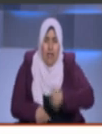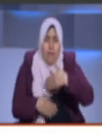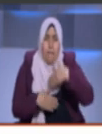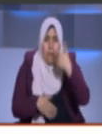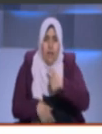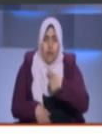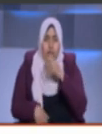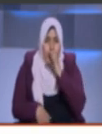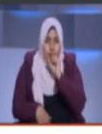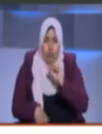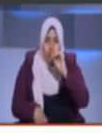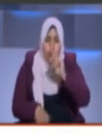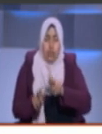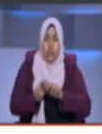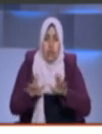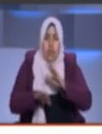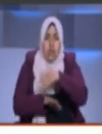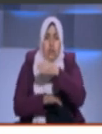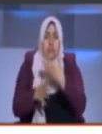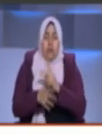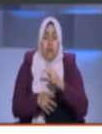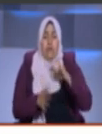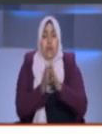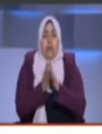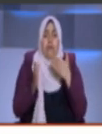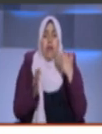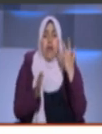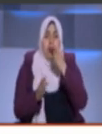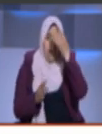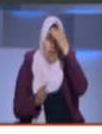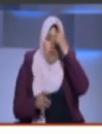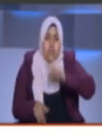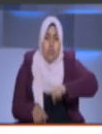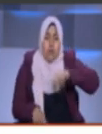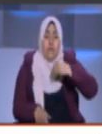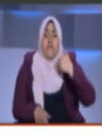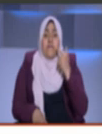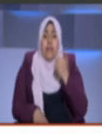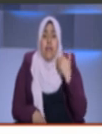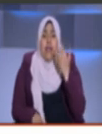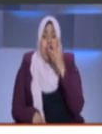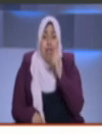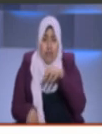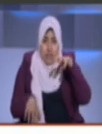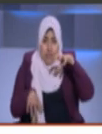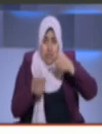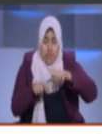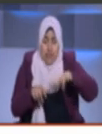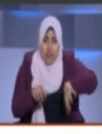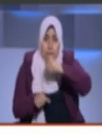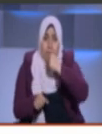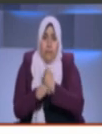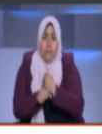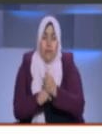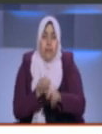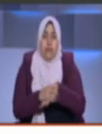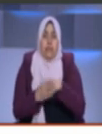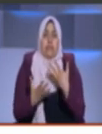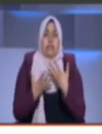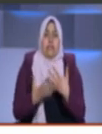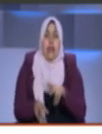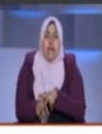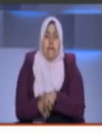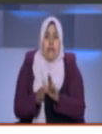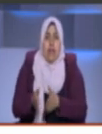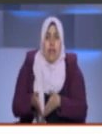في ظل ارتفاع كبير لحالات الوفيات يوميا. طيب، يعني هناك عدة دول بدأت تتخذ إجراءات لتخفيف العزل